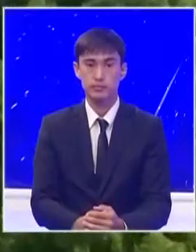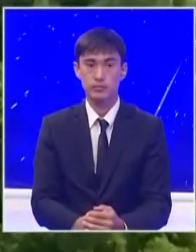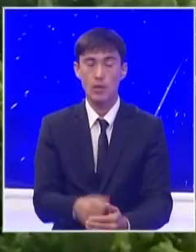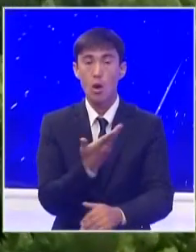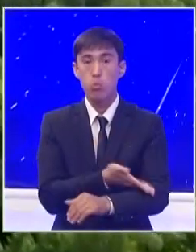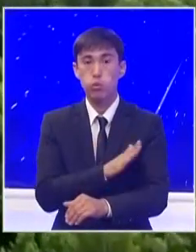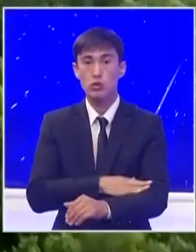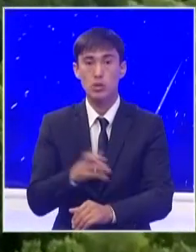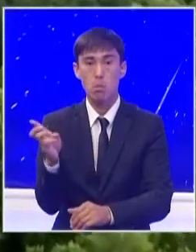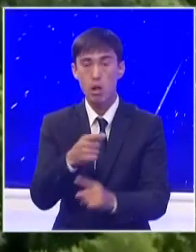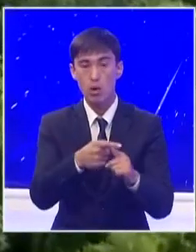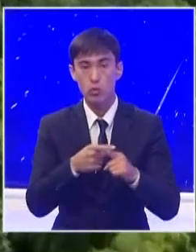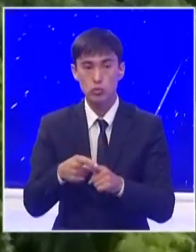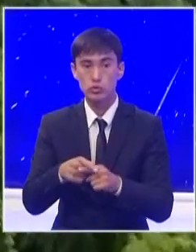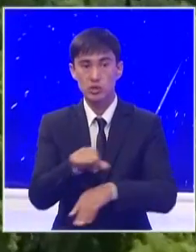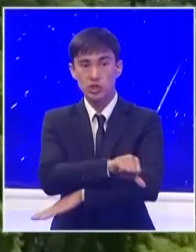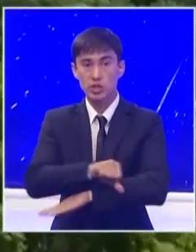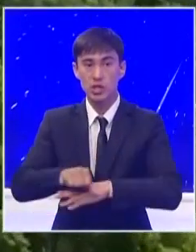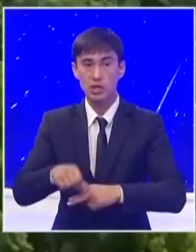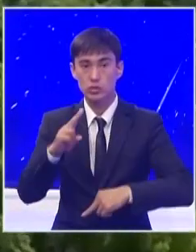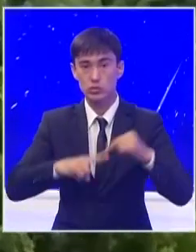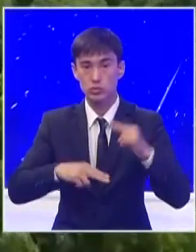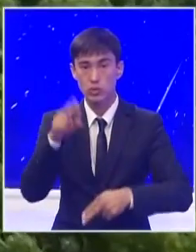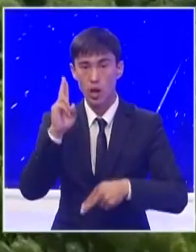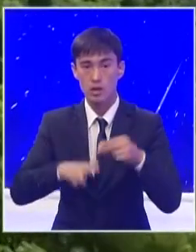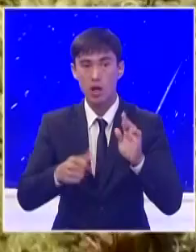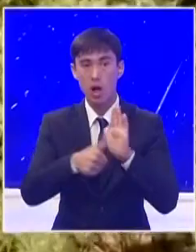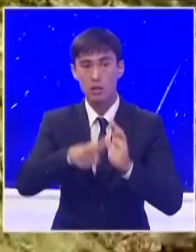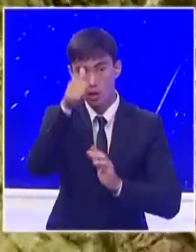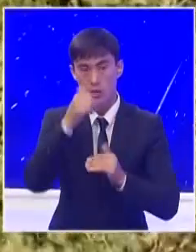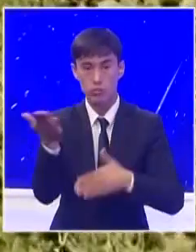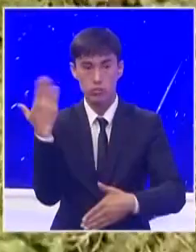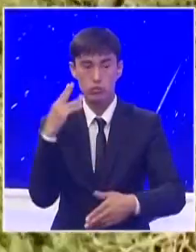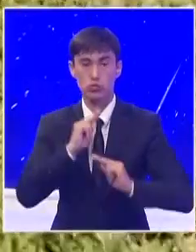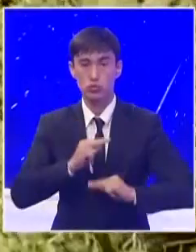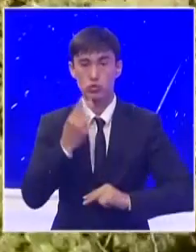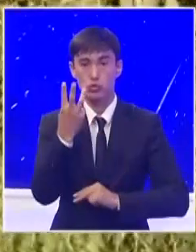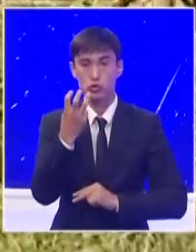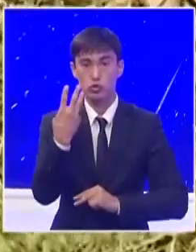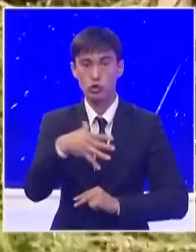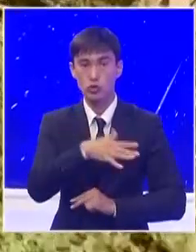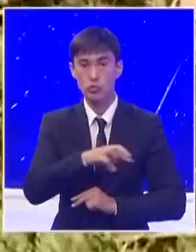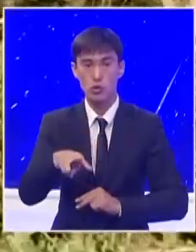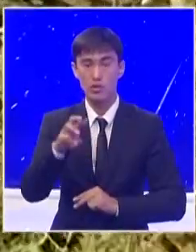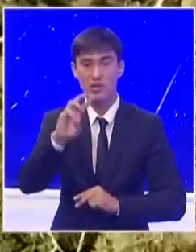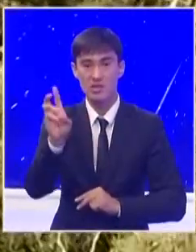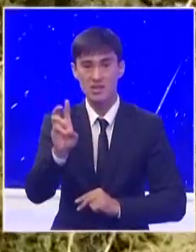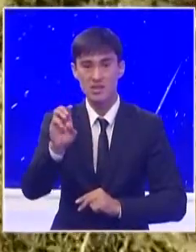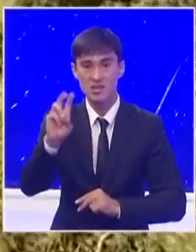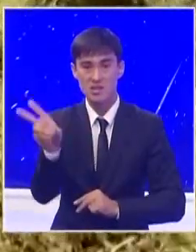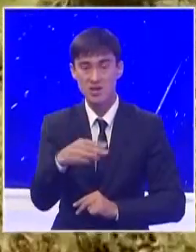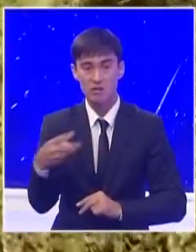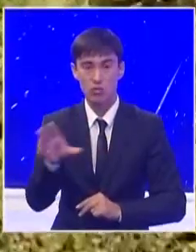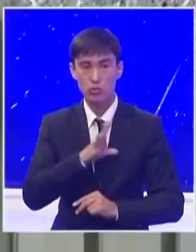Польша, Беларусь пен шекарадағы бөгеттің құрылысын аяқтады. 6 ай бұрын басталған жұмыс құны 150 миллион евроны құрады. Тікенді сыммен